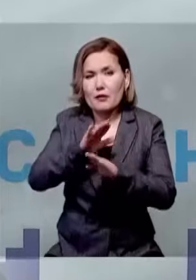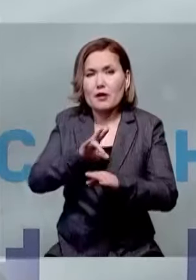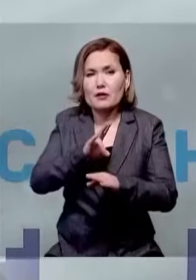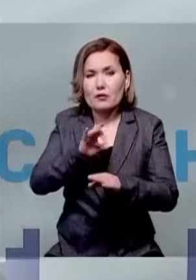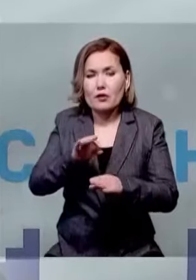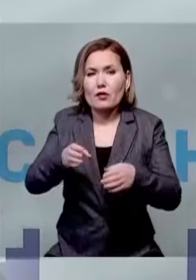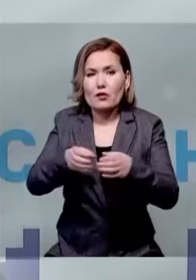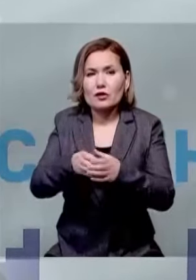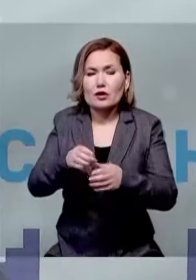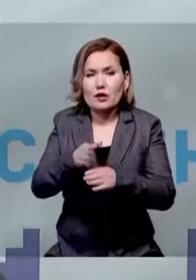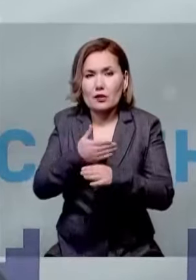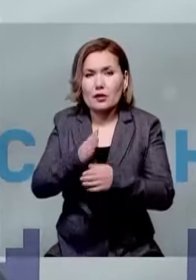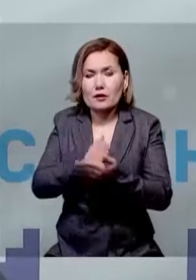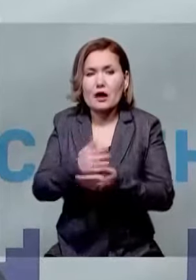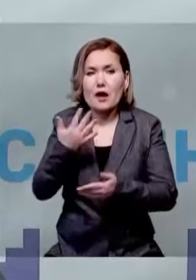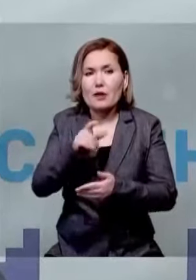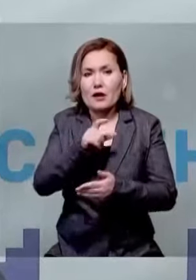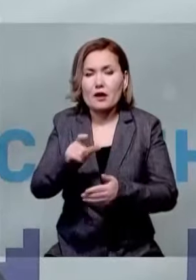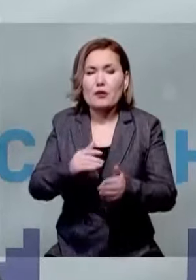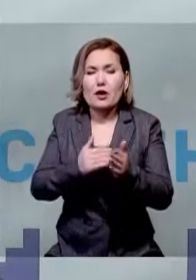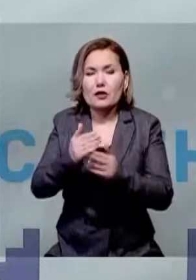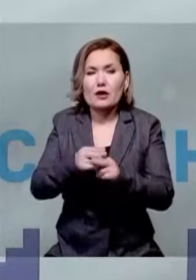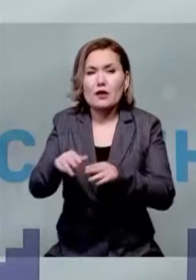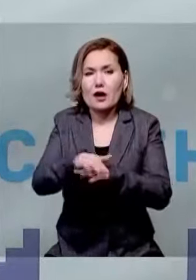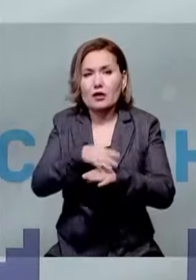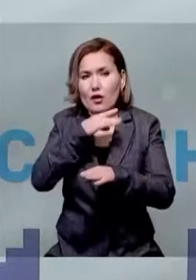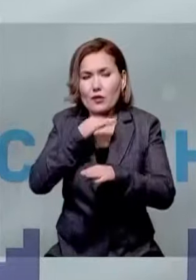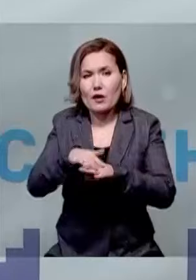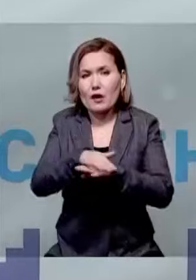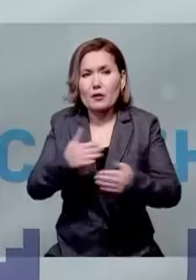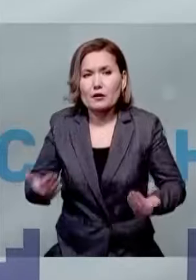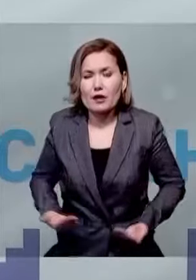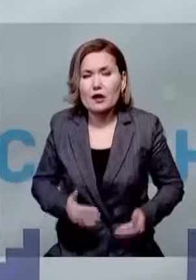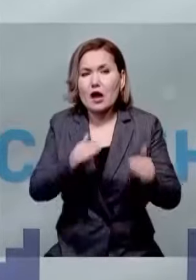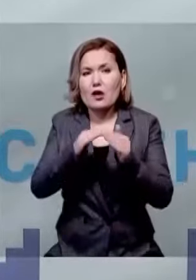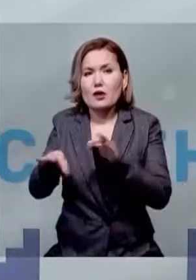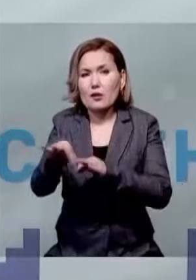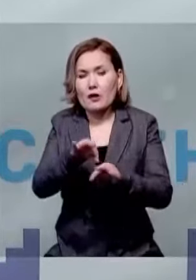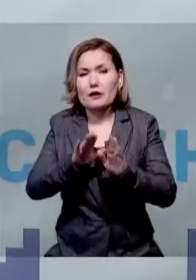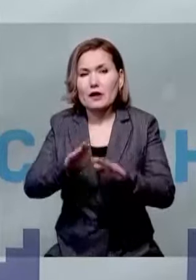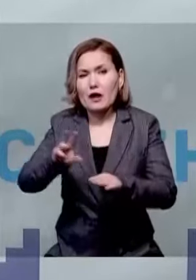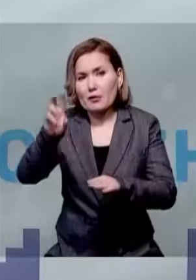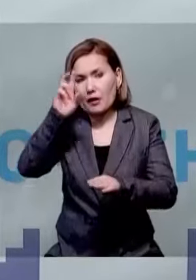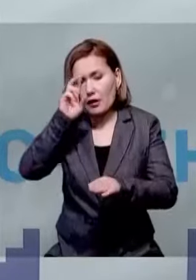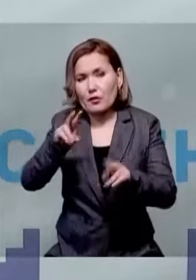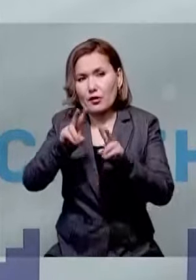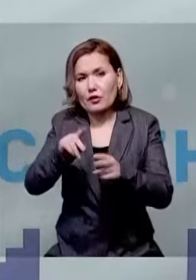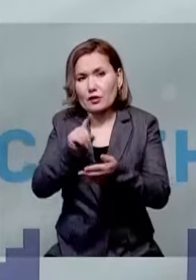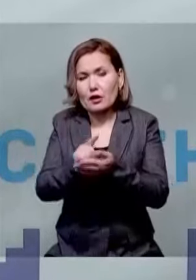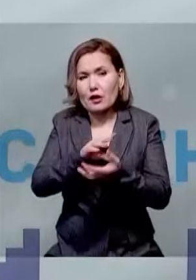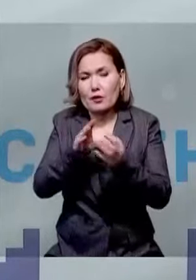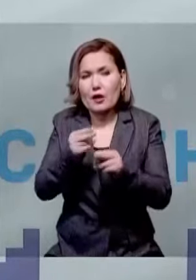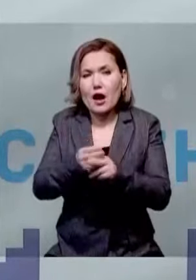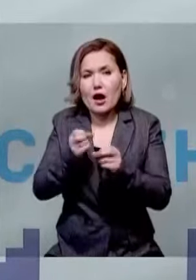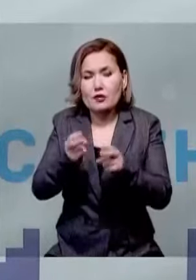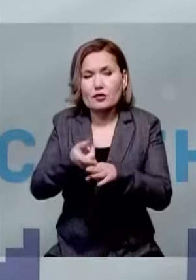сараптамаға жатады деп бөлінеді. Мәселен, 5 қабаттан жоғары және халық көп жиналатын ғимараттардың жобаларына тек мемлекеттік сараптама жасалады. Бұл қауіпсіздік